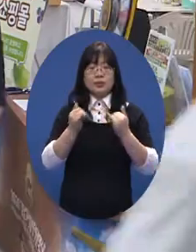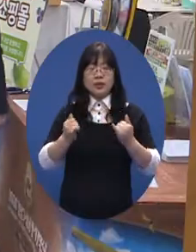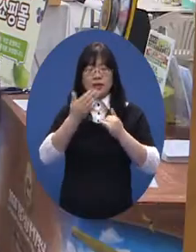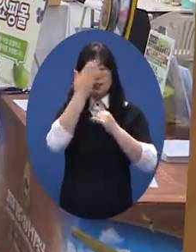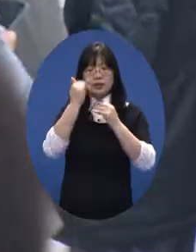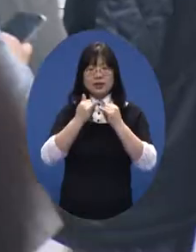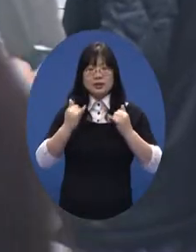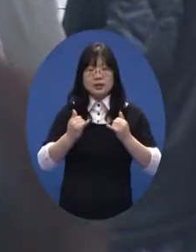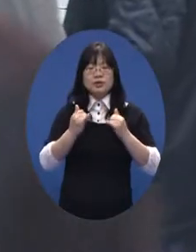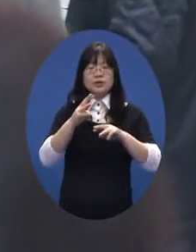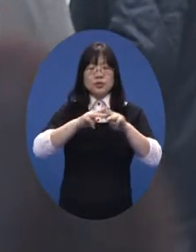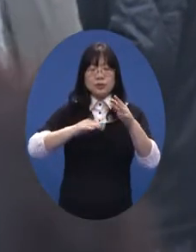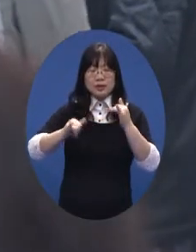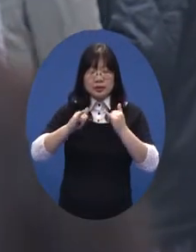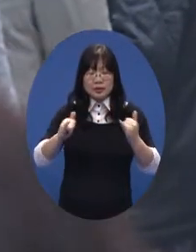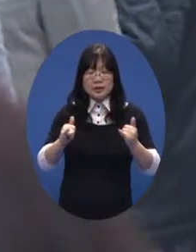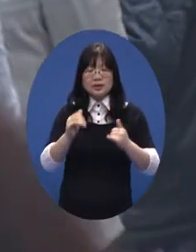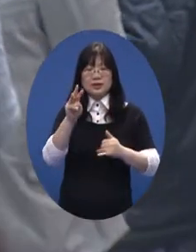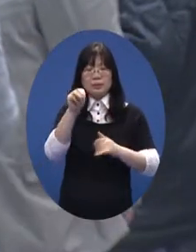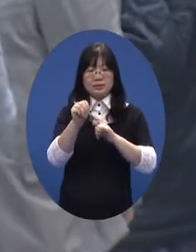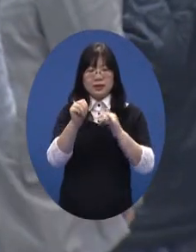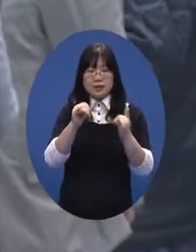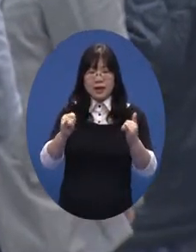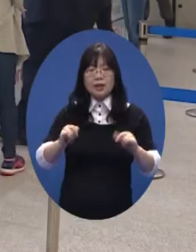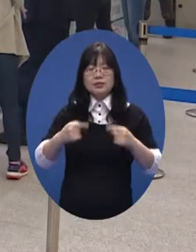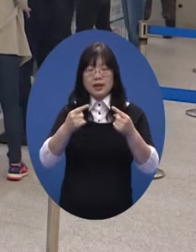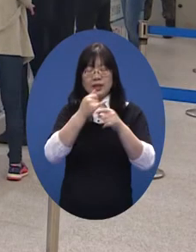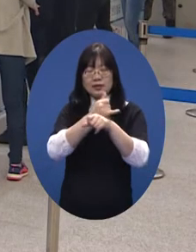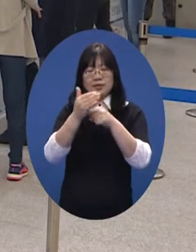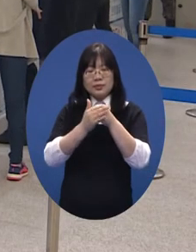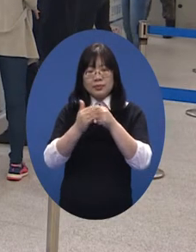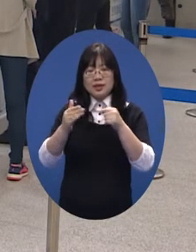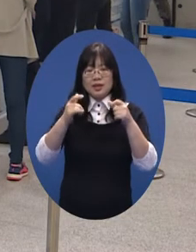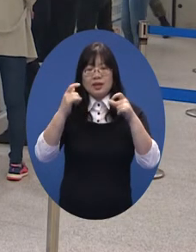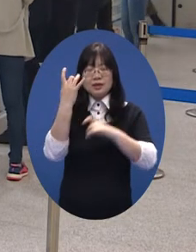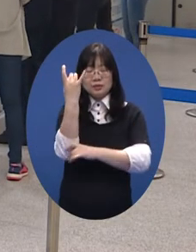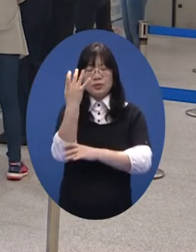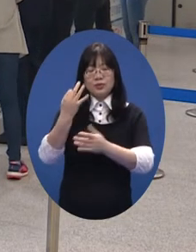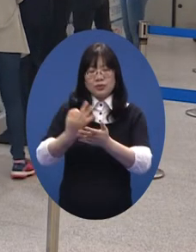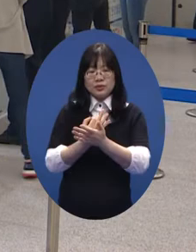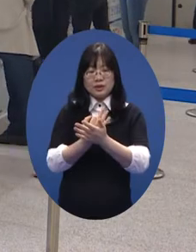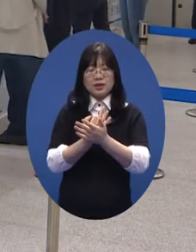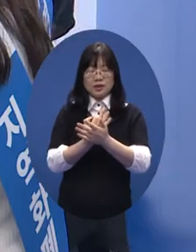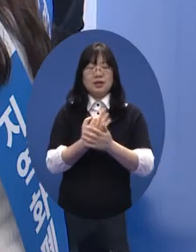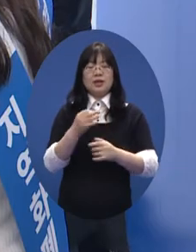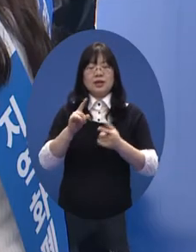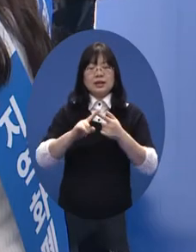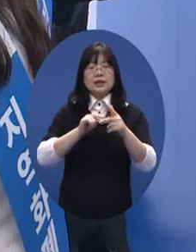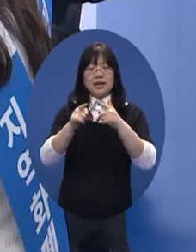전문가와 청년, 농민 등 3만여 명이 참가해 기본소득과 지역화폐를 이해하고